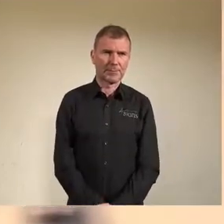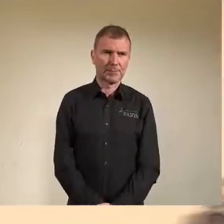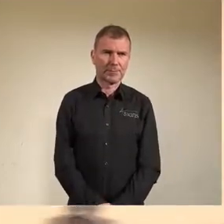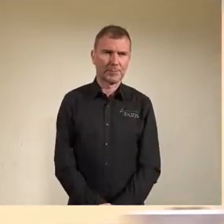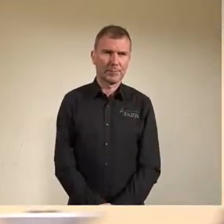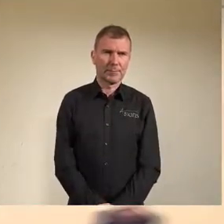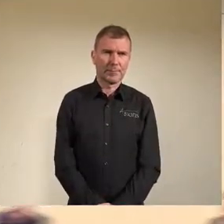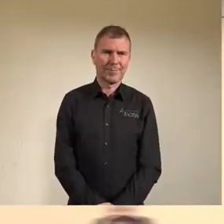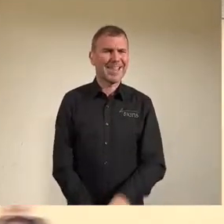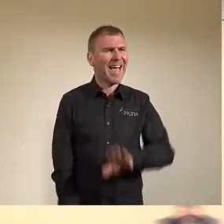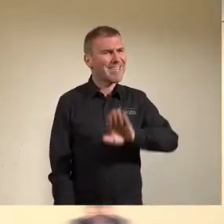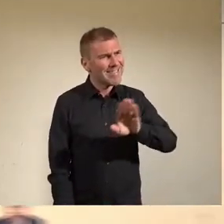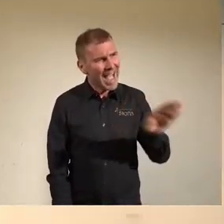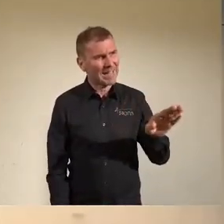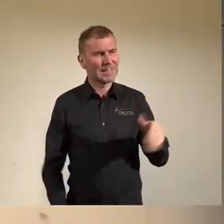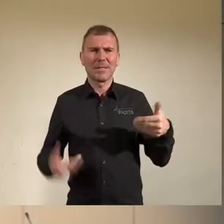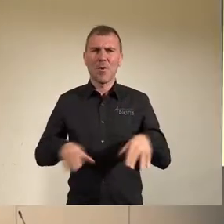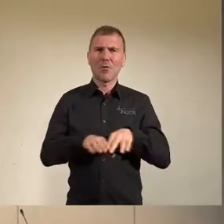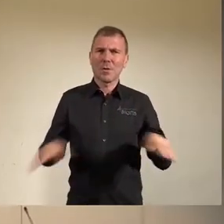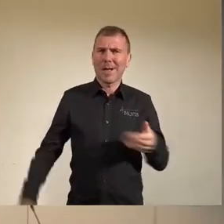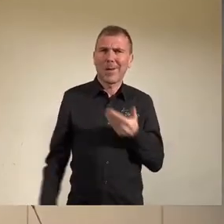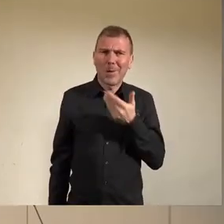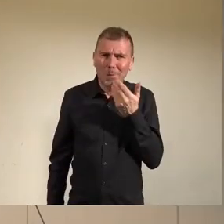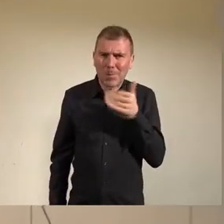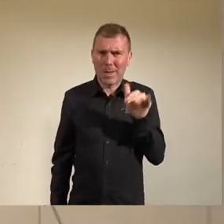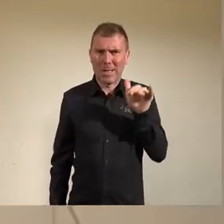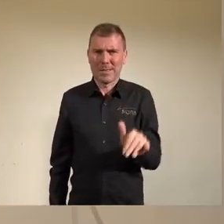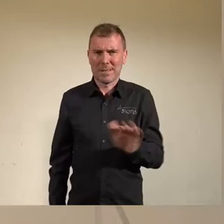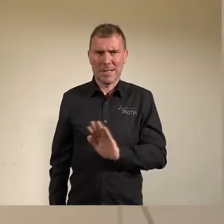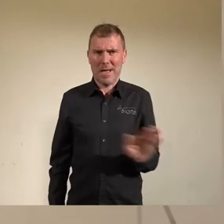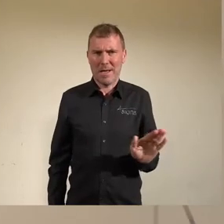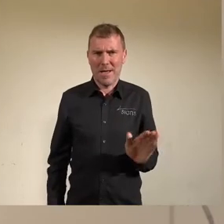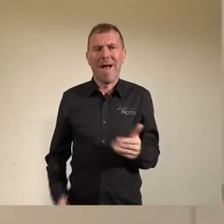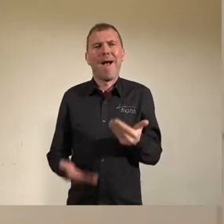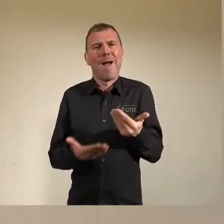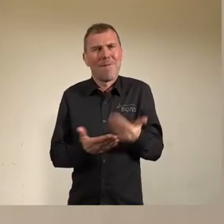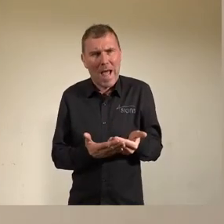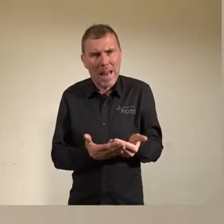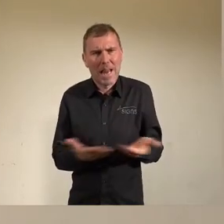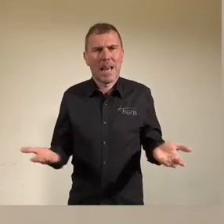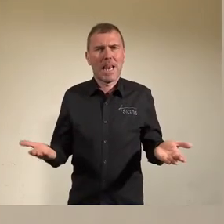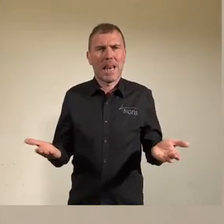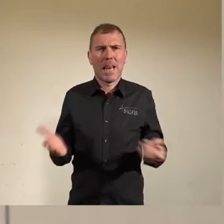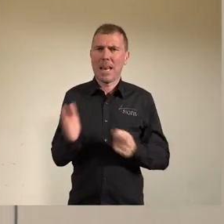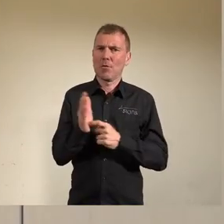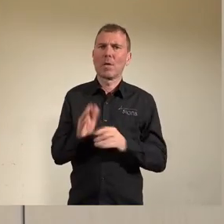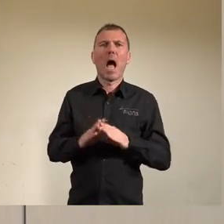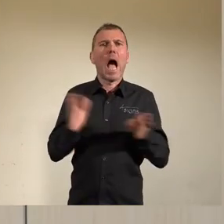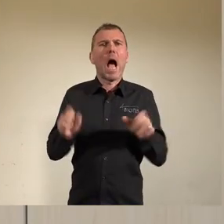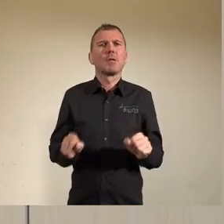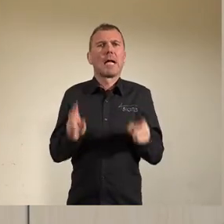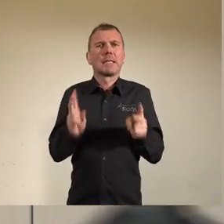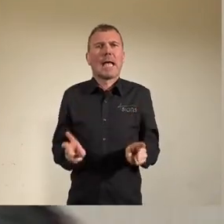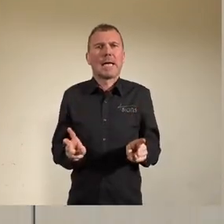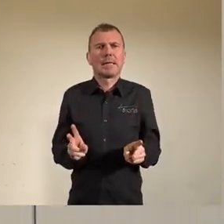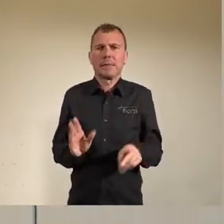auf diesen Punkt. Nein, eine solche Grundlage besteht nicht. Und zwar deswegen, weil das Haushaltsrecht